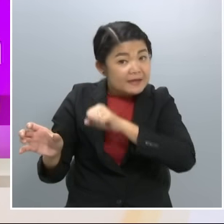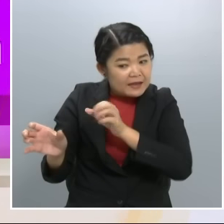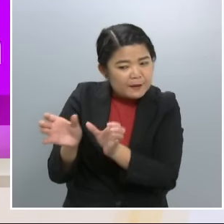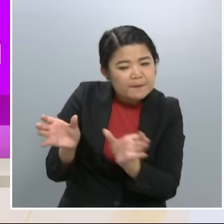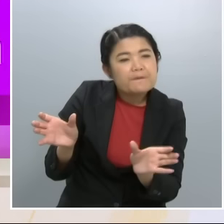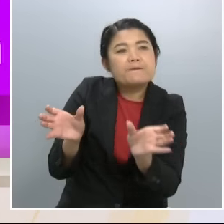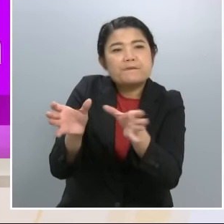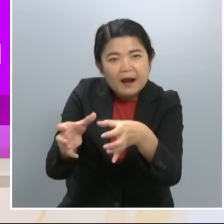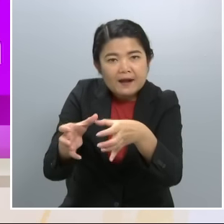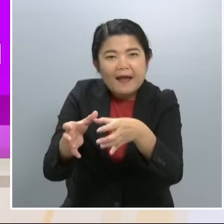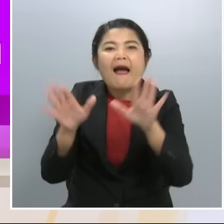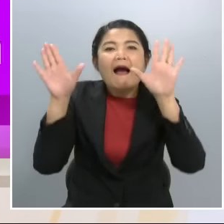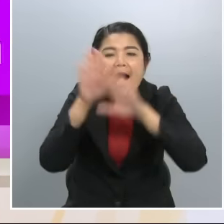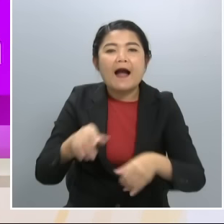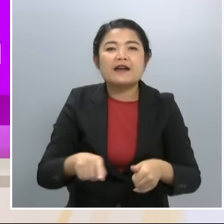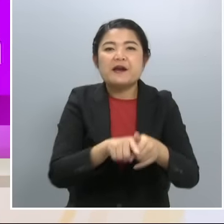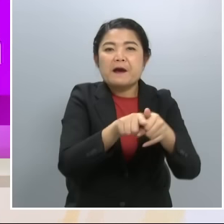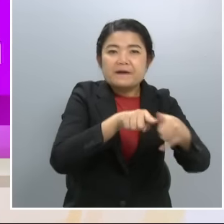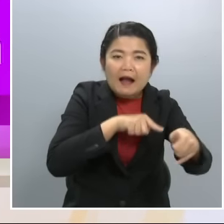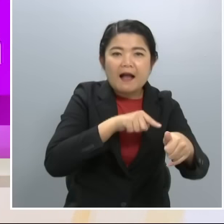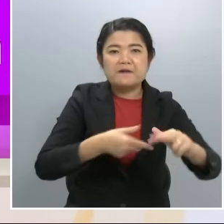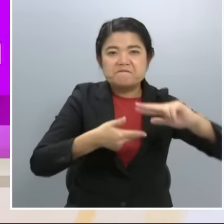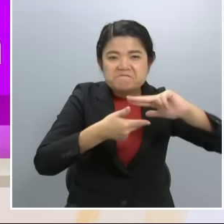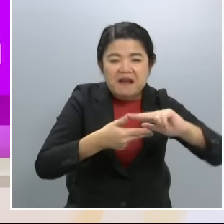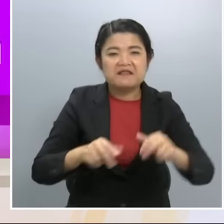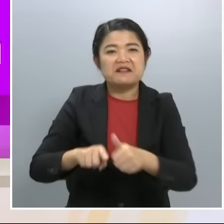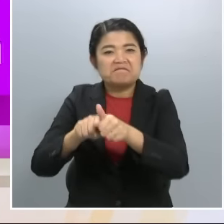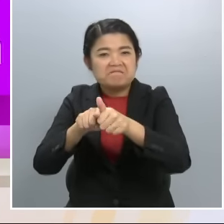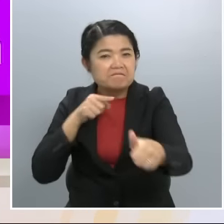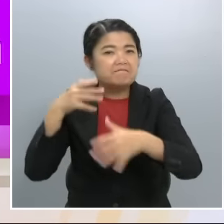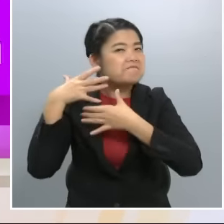ก็เหมือนฆ่าพลังประชารัฐและประชาธิปัตย์อย่างเลือดเย็นที่สุดทักษิณ